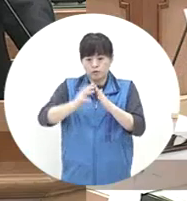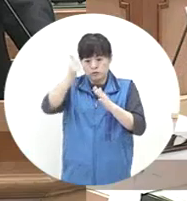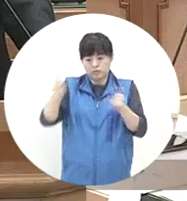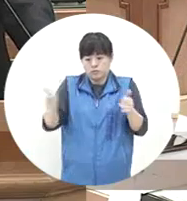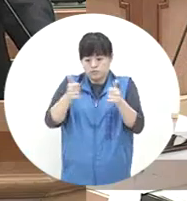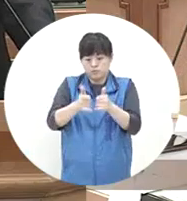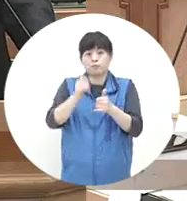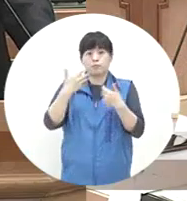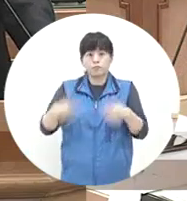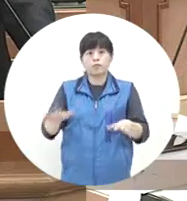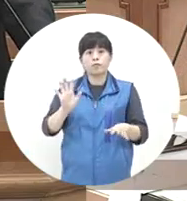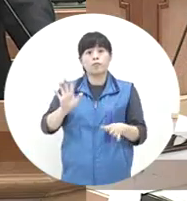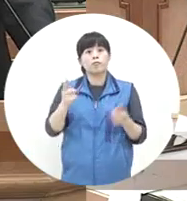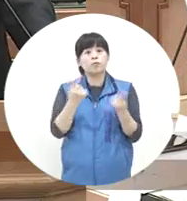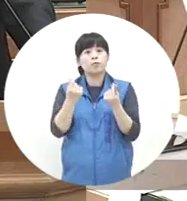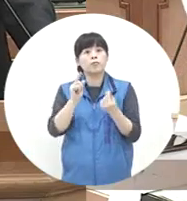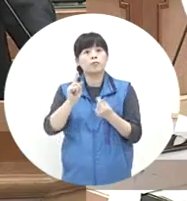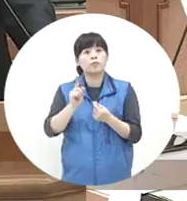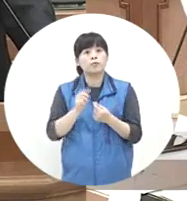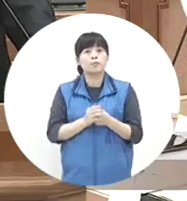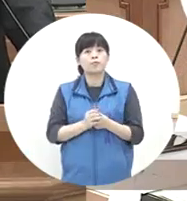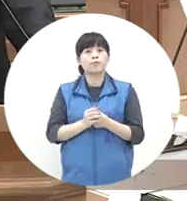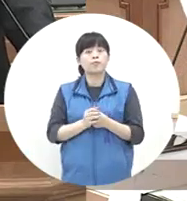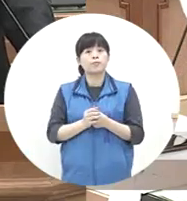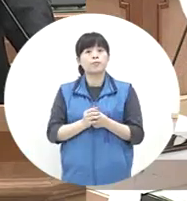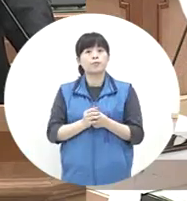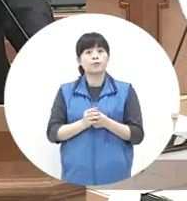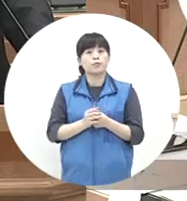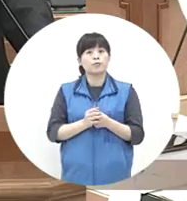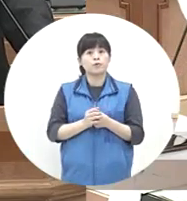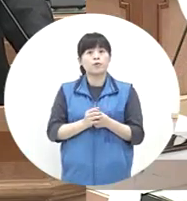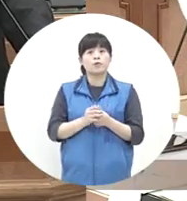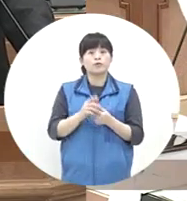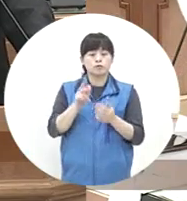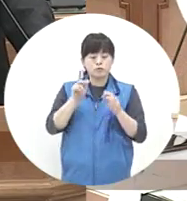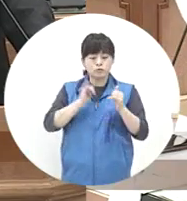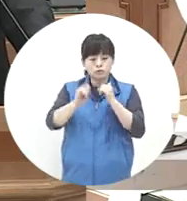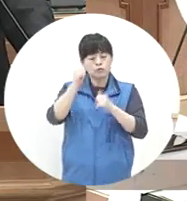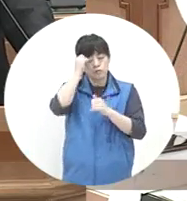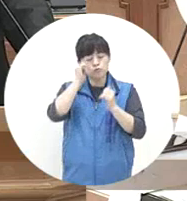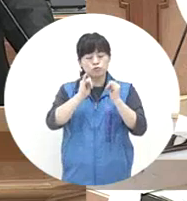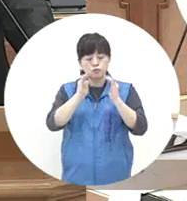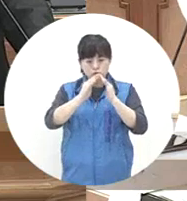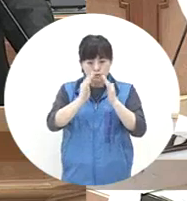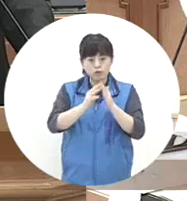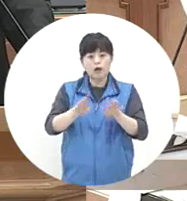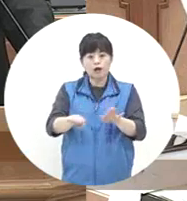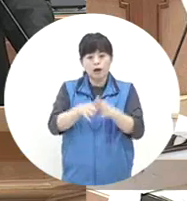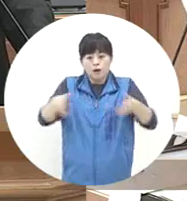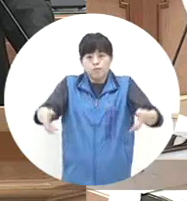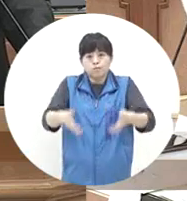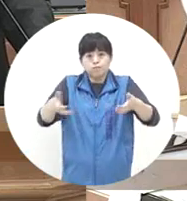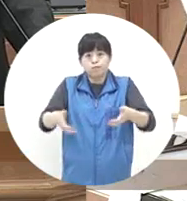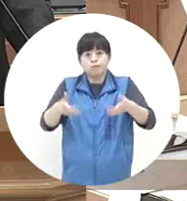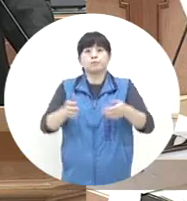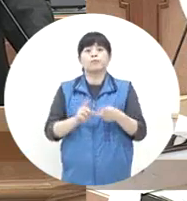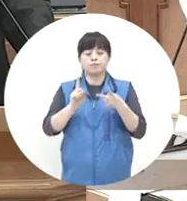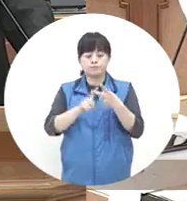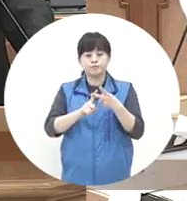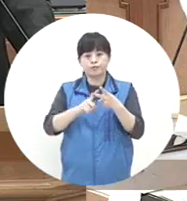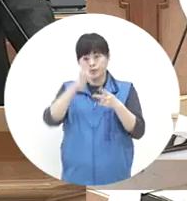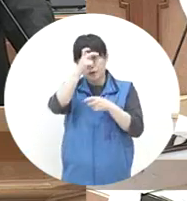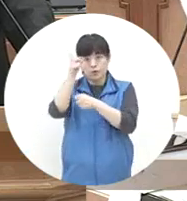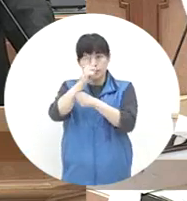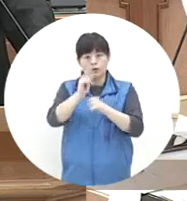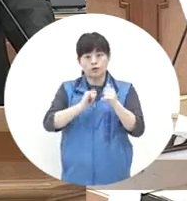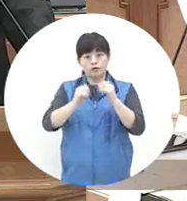哈，包括我们这个相关的住都中心的社会住宅的开工典礼哈，还有我们警消社会住